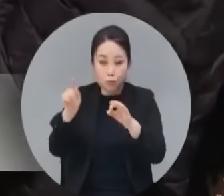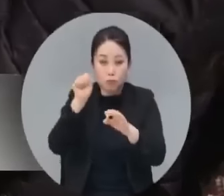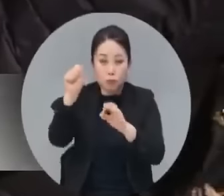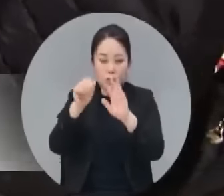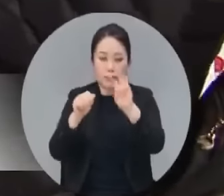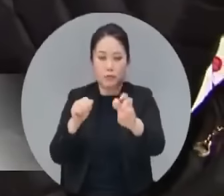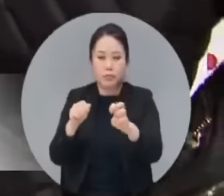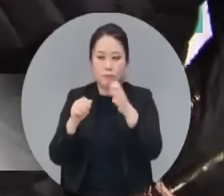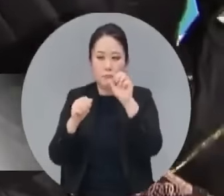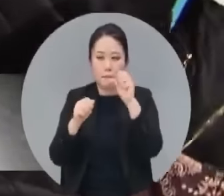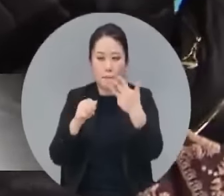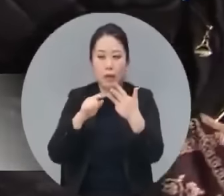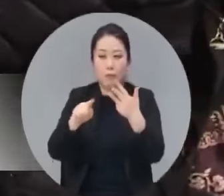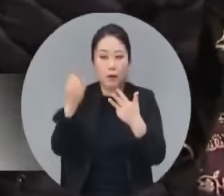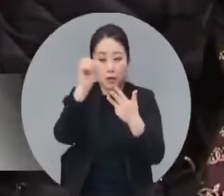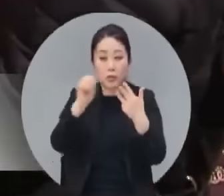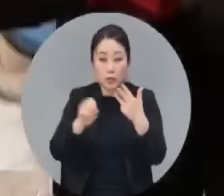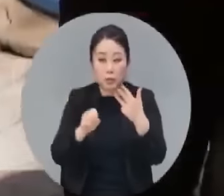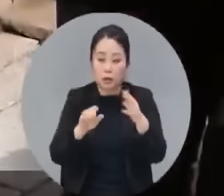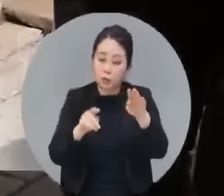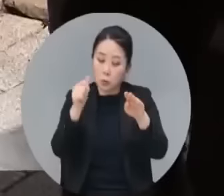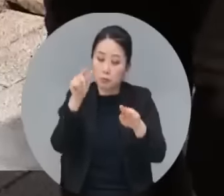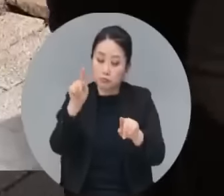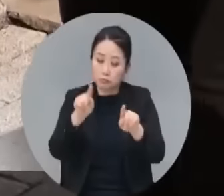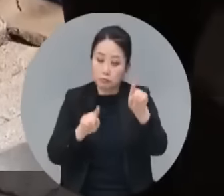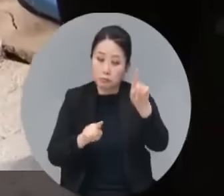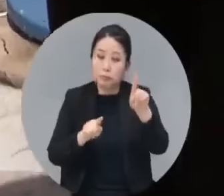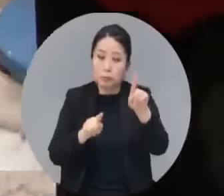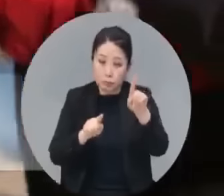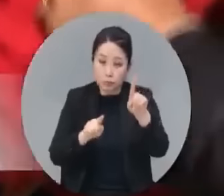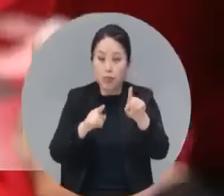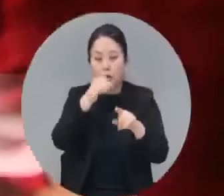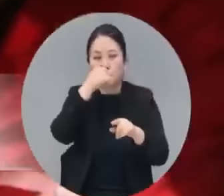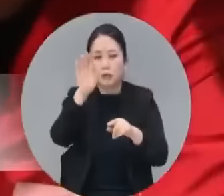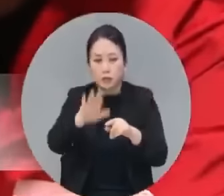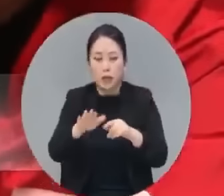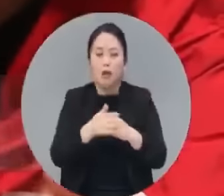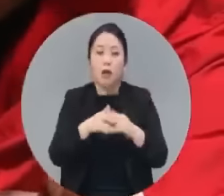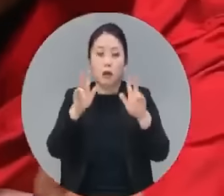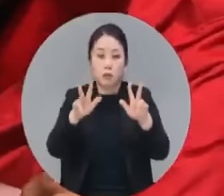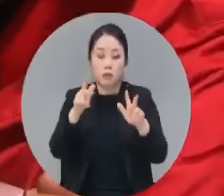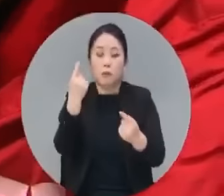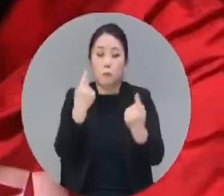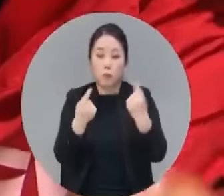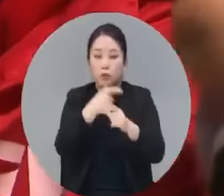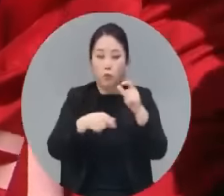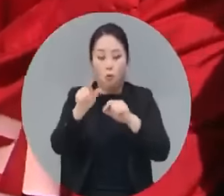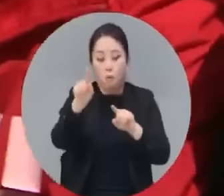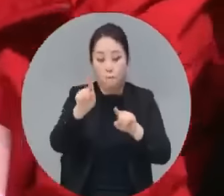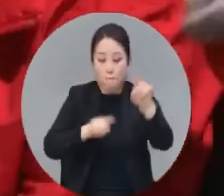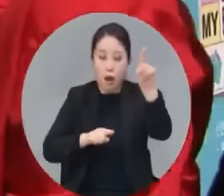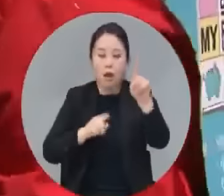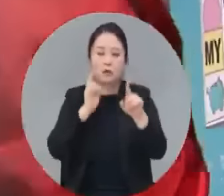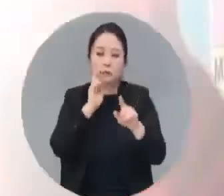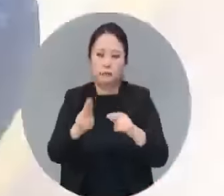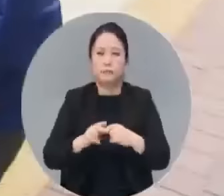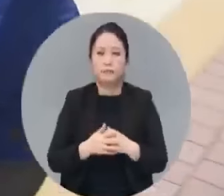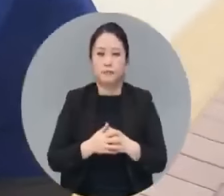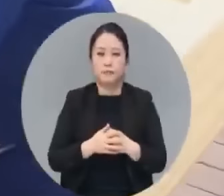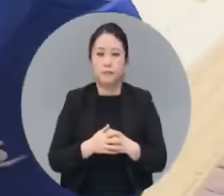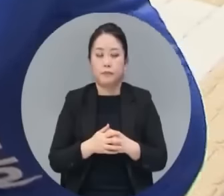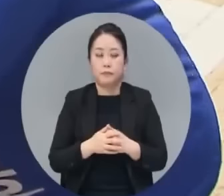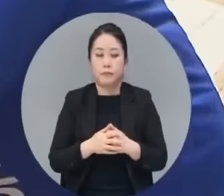38.3% 99.3% 포인트 차이로 5차 범위 박 우위를 보였는데 이때보다 차이가 더 벌어진